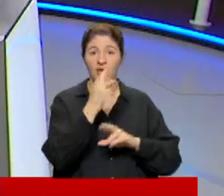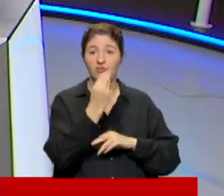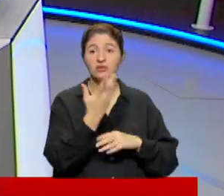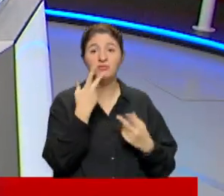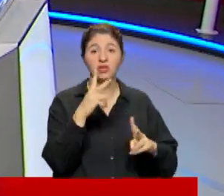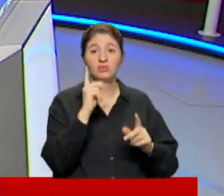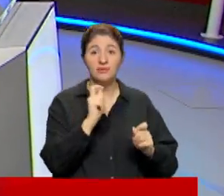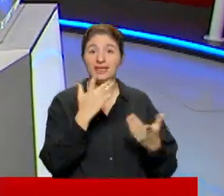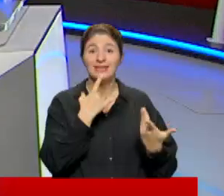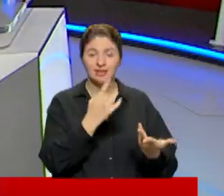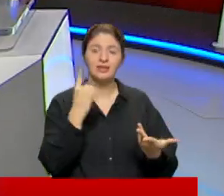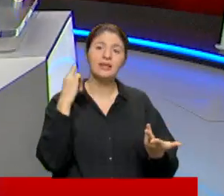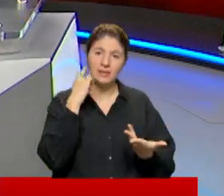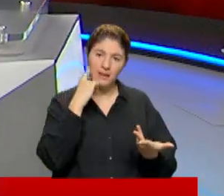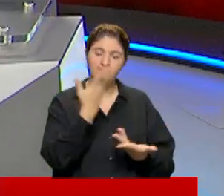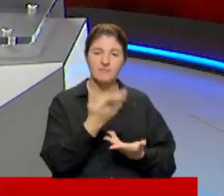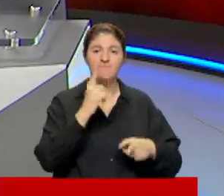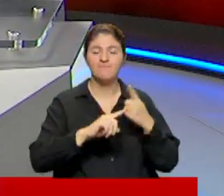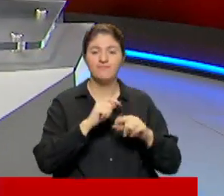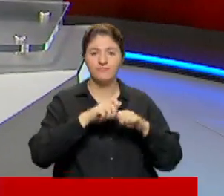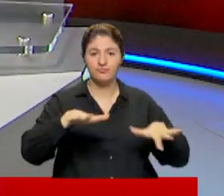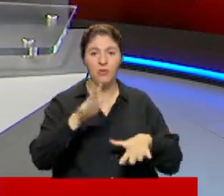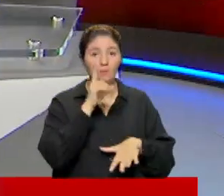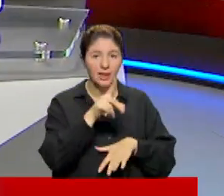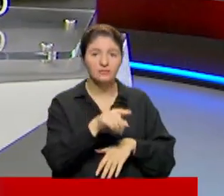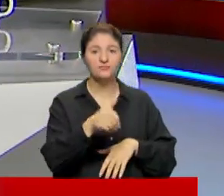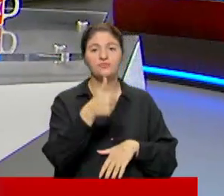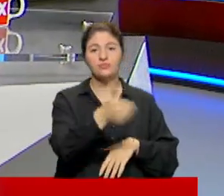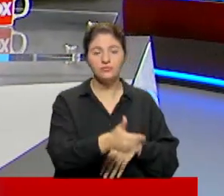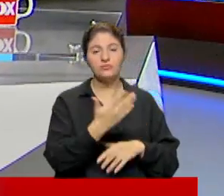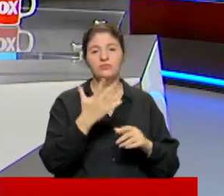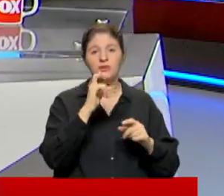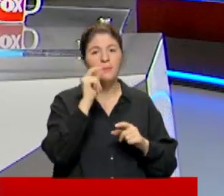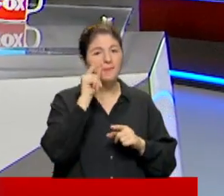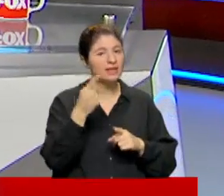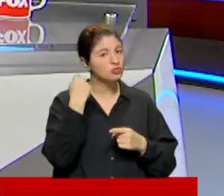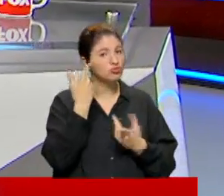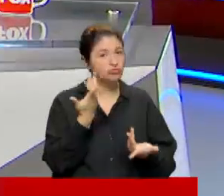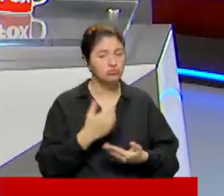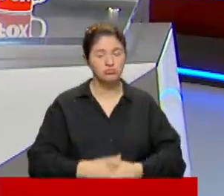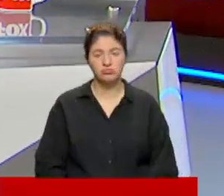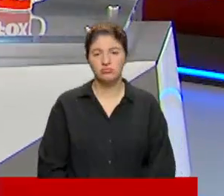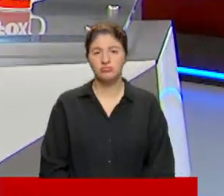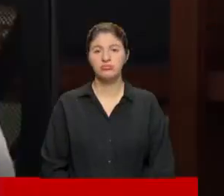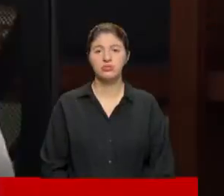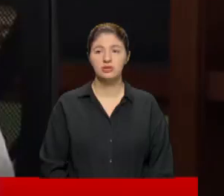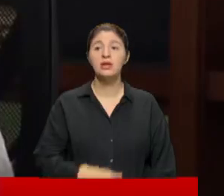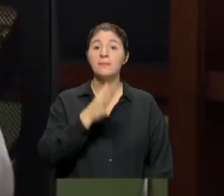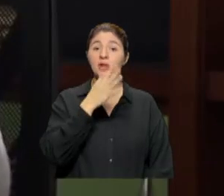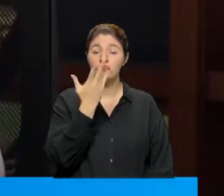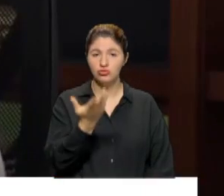nasıl bir açıklama yaptı dinleyelim siyasetteki yankısını da bakalım sonrasında Cemal enginyurt ne düşünüyor